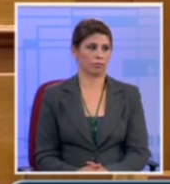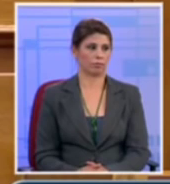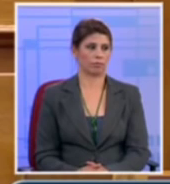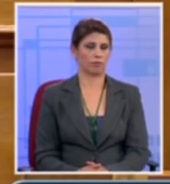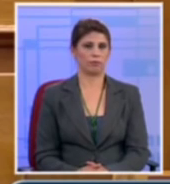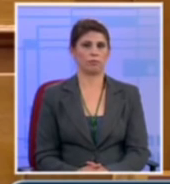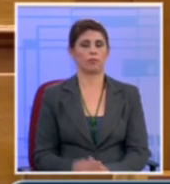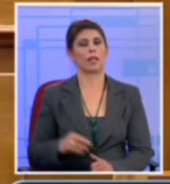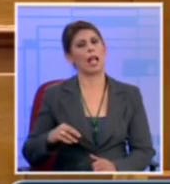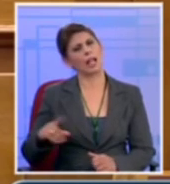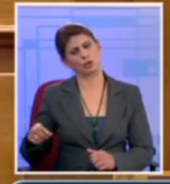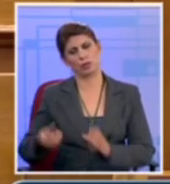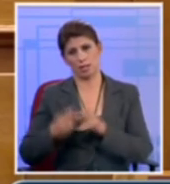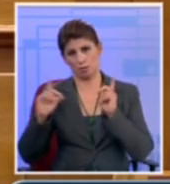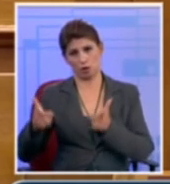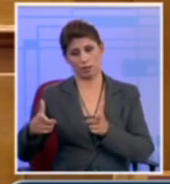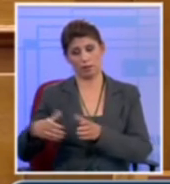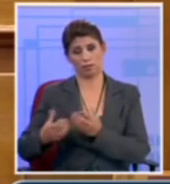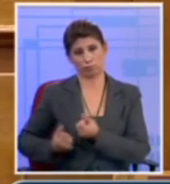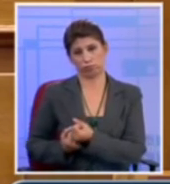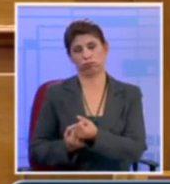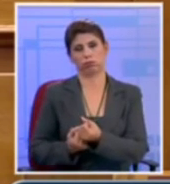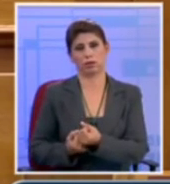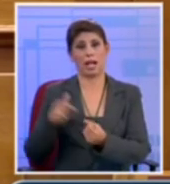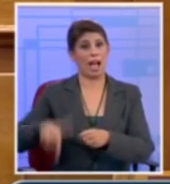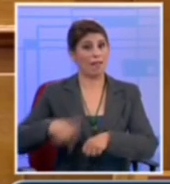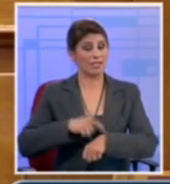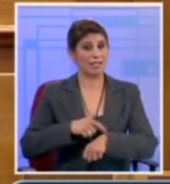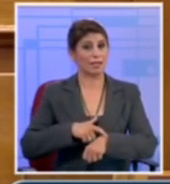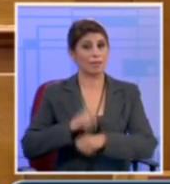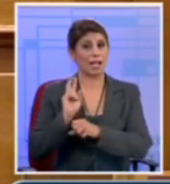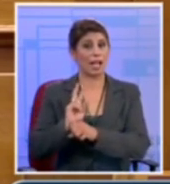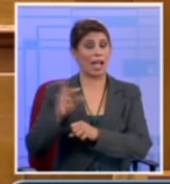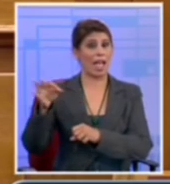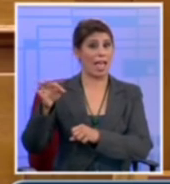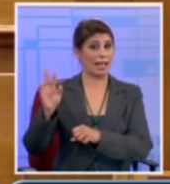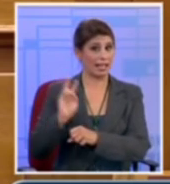της αντιπολίτευσης, της αντιπολίτευσης, αυτή τη στιγμή εκκρεμεί η απόφασή του